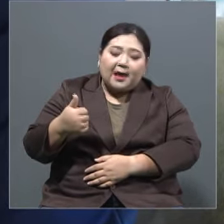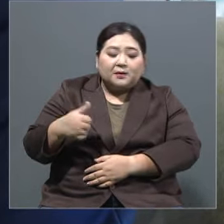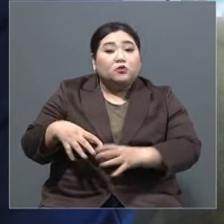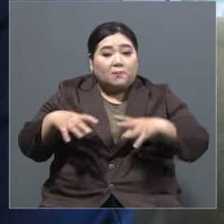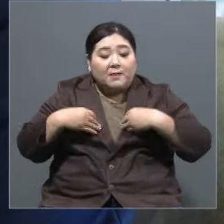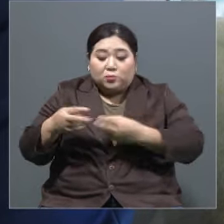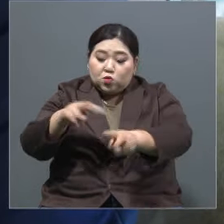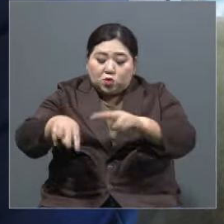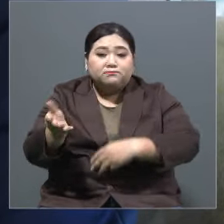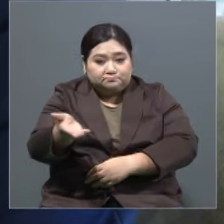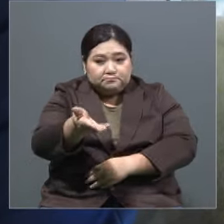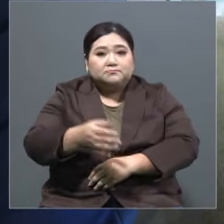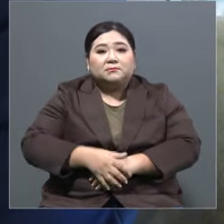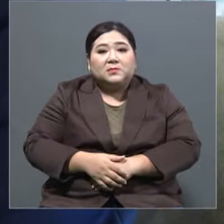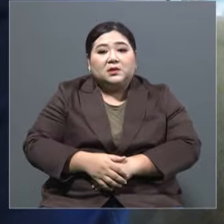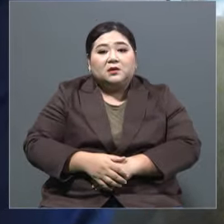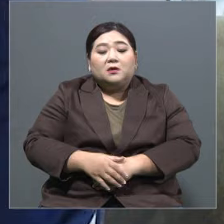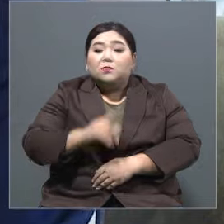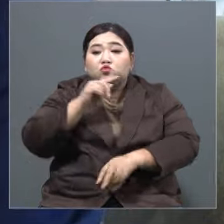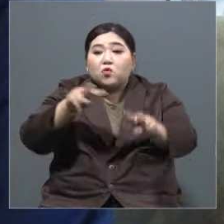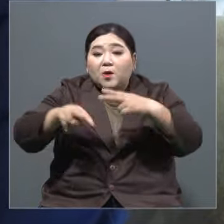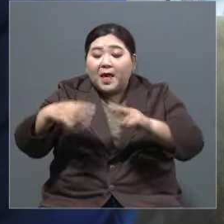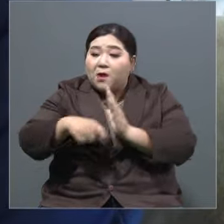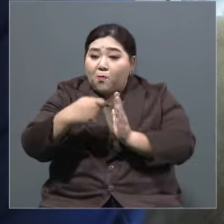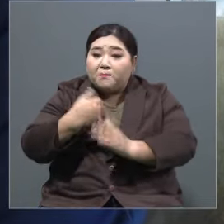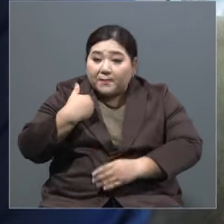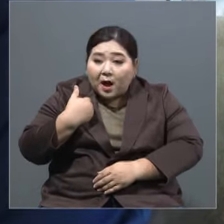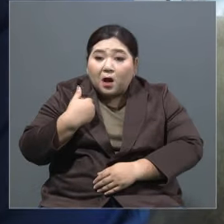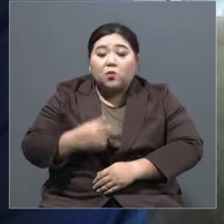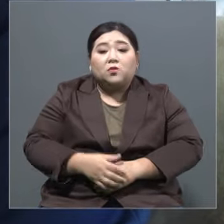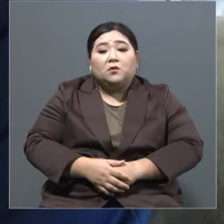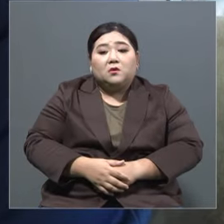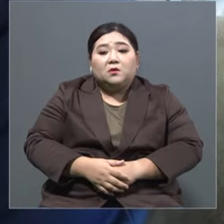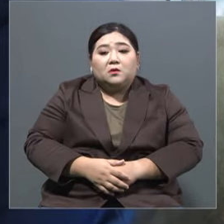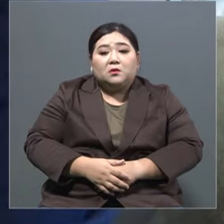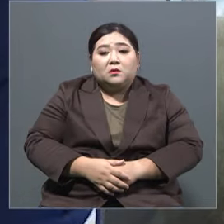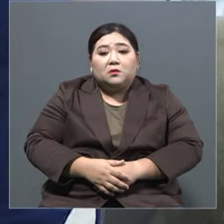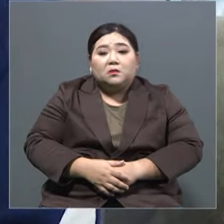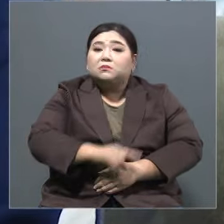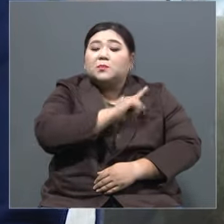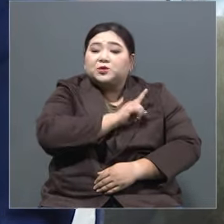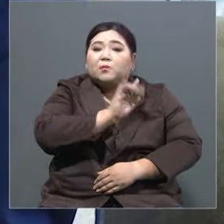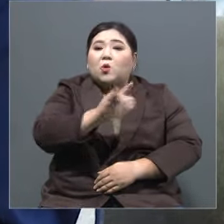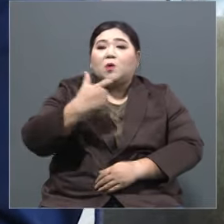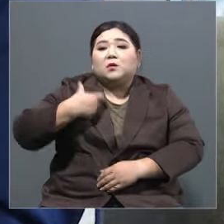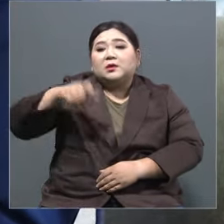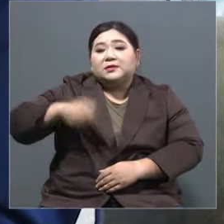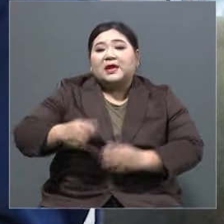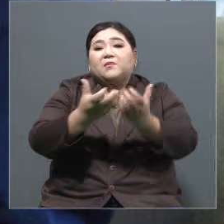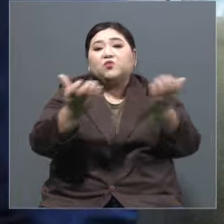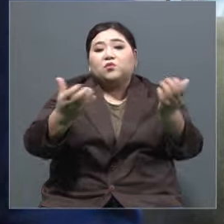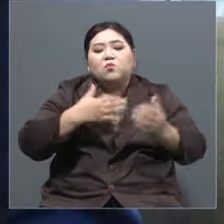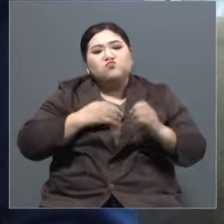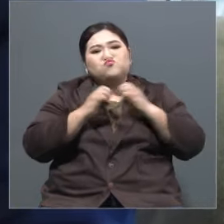ามันตรวจสอบก็ต้องเรามานั่งดูว่ามีเหตุมีผลหรือเปล่าก็ต้องอันนี้เป็นหน้าที่ของศาลรัฐธรรมนูญซึ่งผมคงไม่ขออนุญาตเข้า